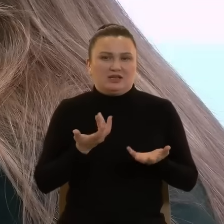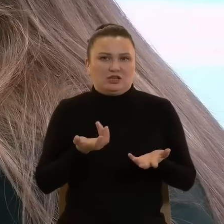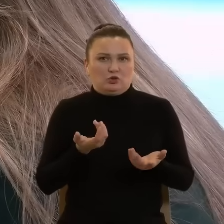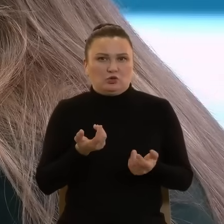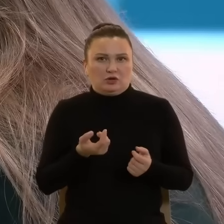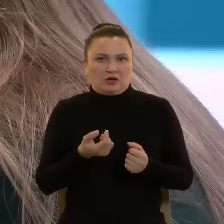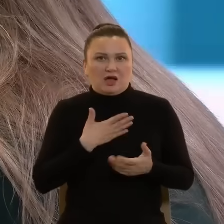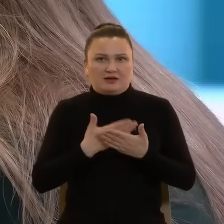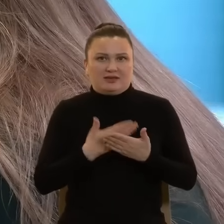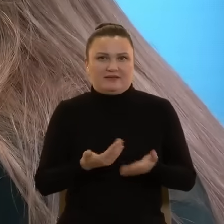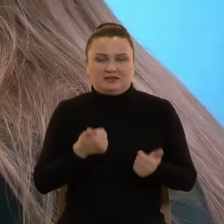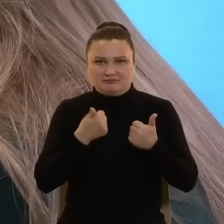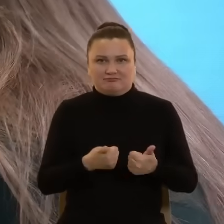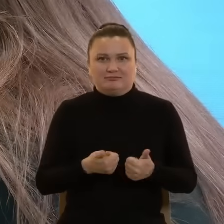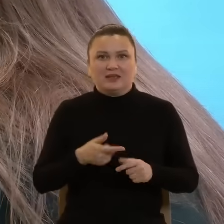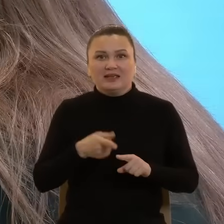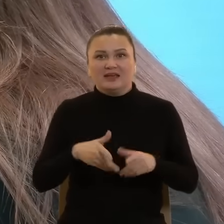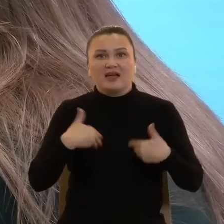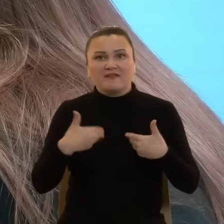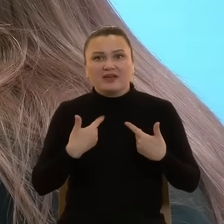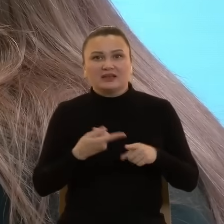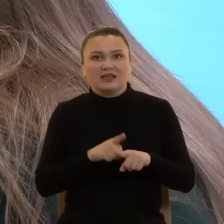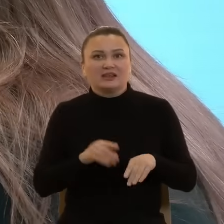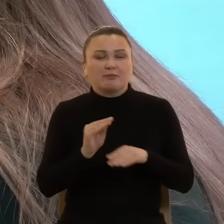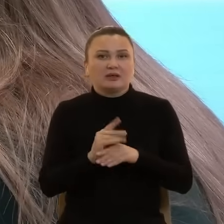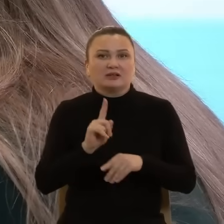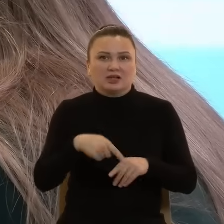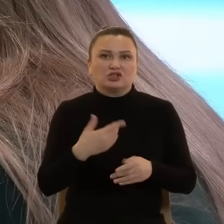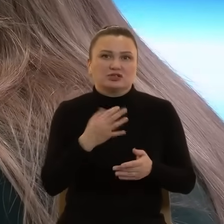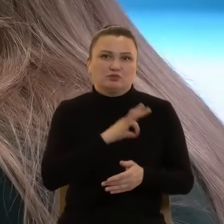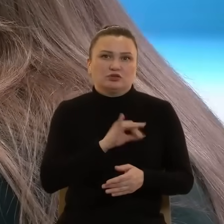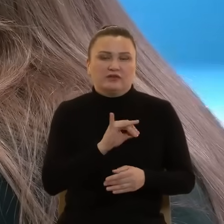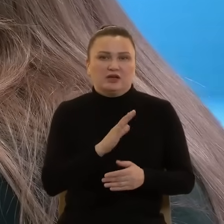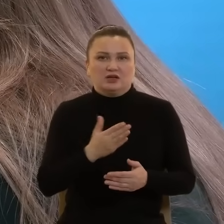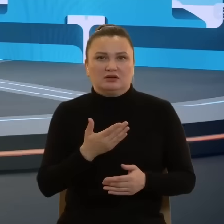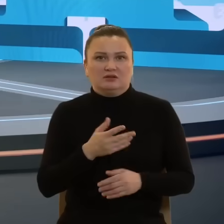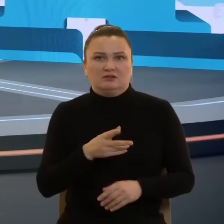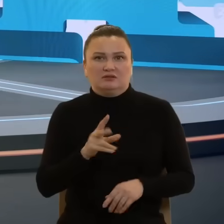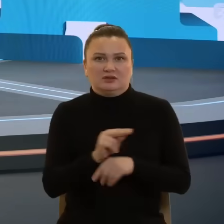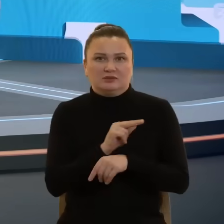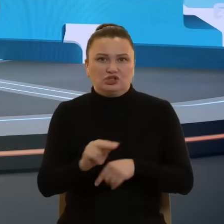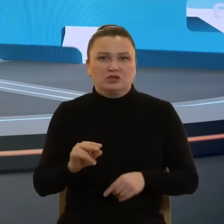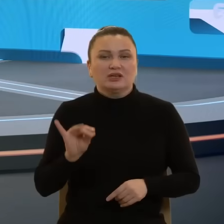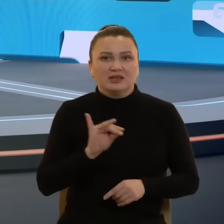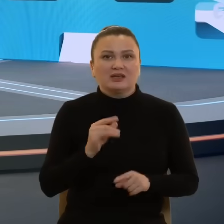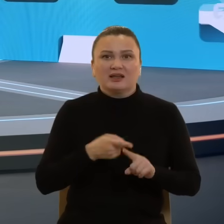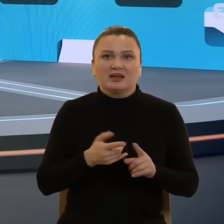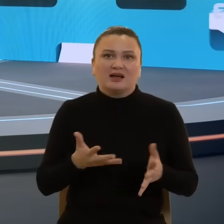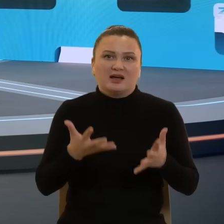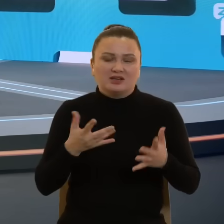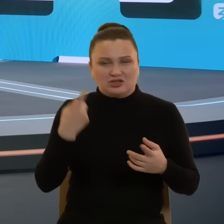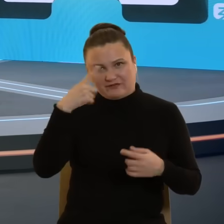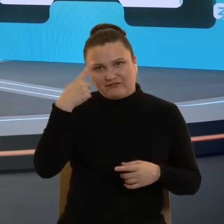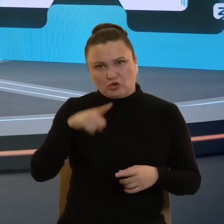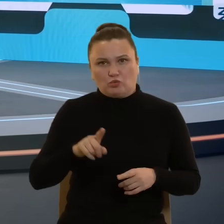макролидные антибиотики. Более того, их эффекты вот эти дополнительные даже находят применение в клинической практике. Поэтому это, безусловно, миф,